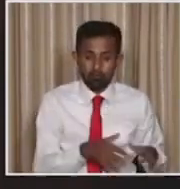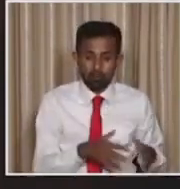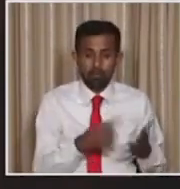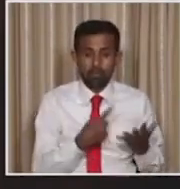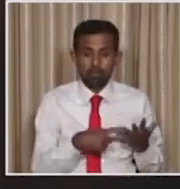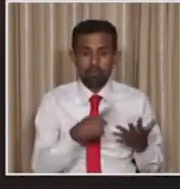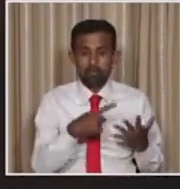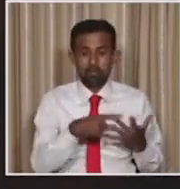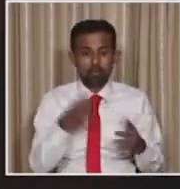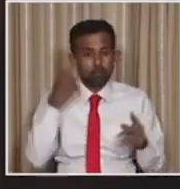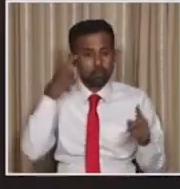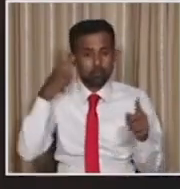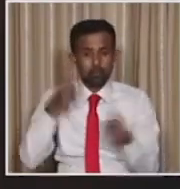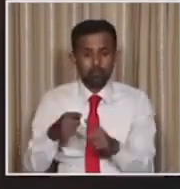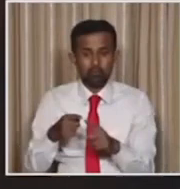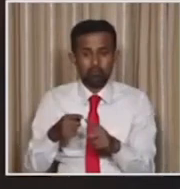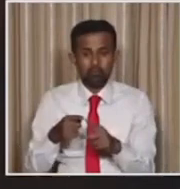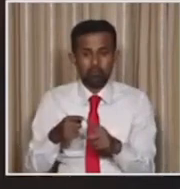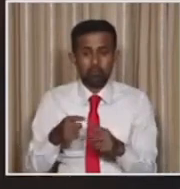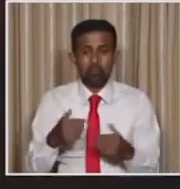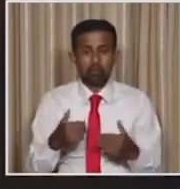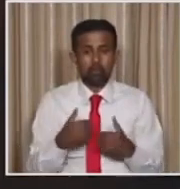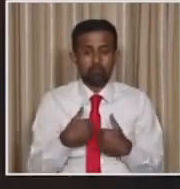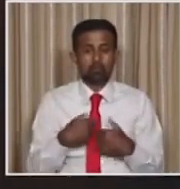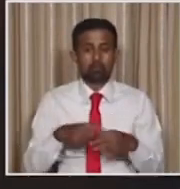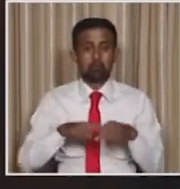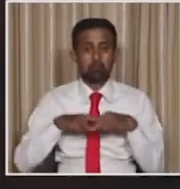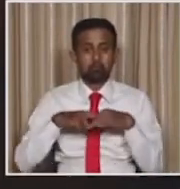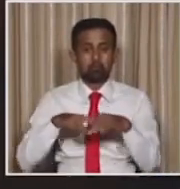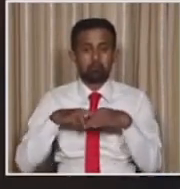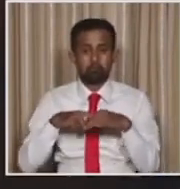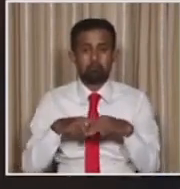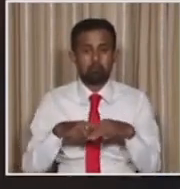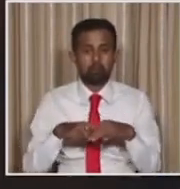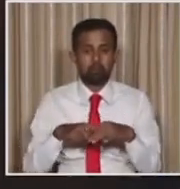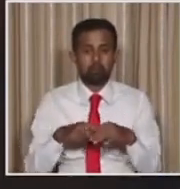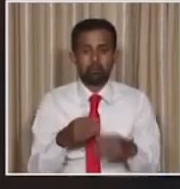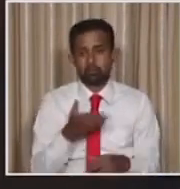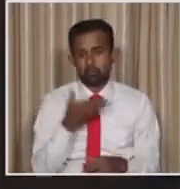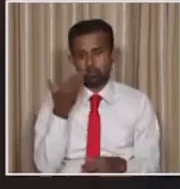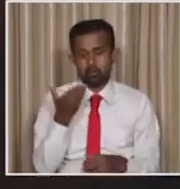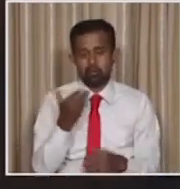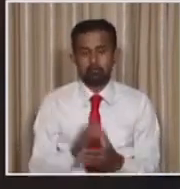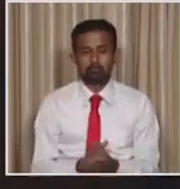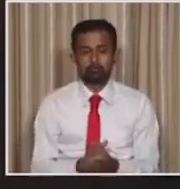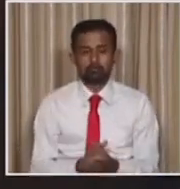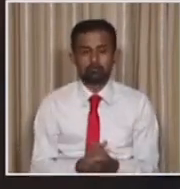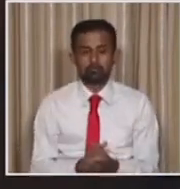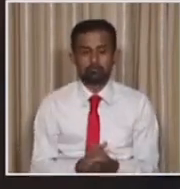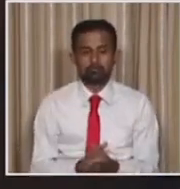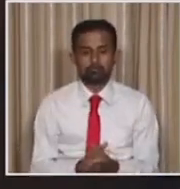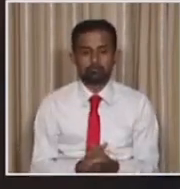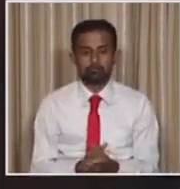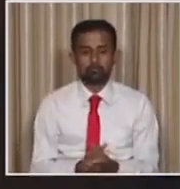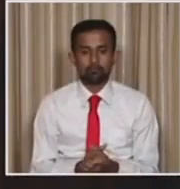දේවල් සම්බන්ධයෙන් අපිව ප්‍රශ්න කරන්න ඉඩකඩ තියෙනවා. ඒ නිසා